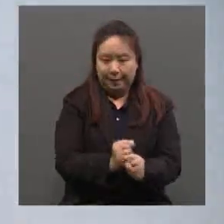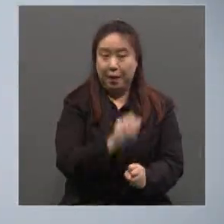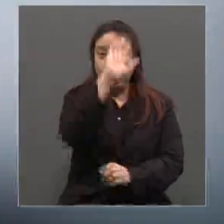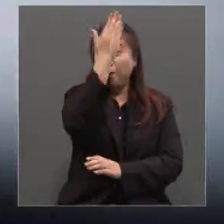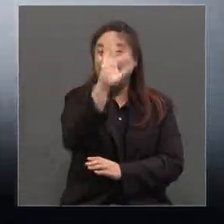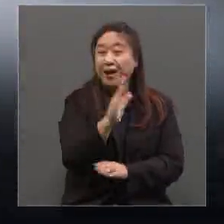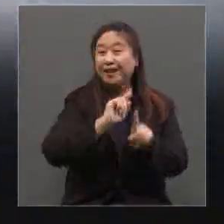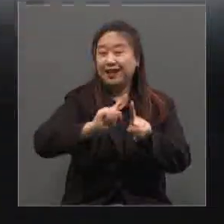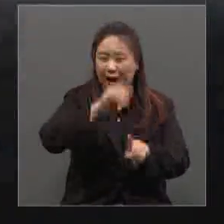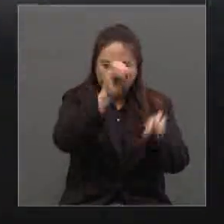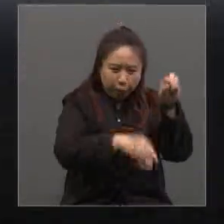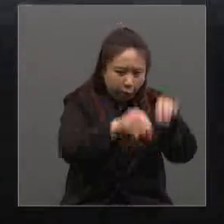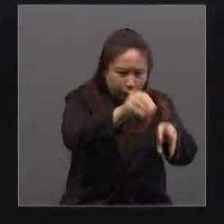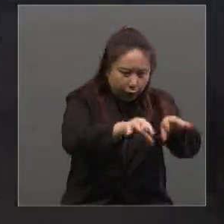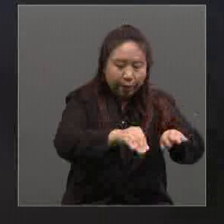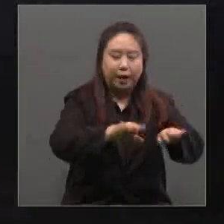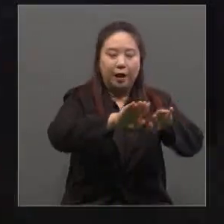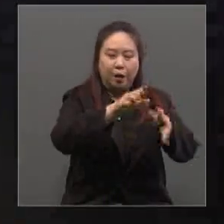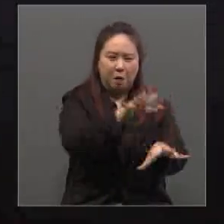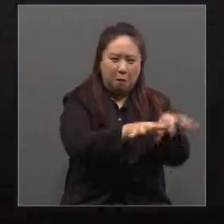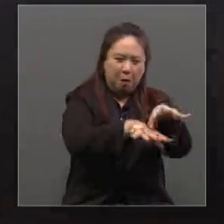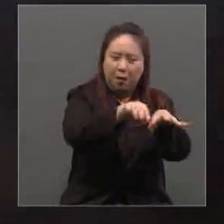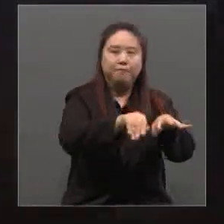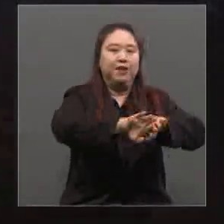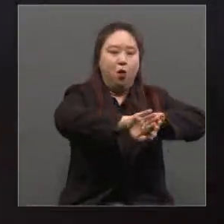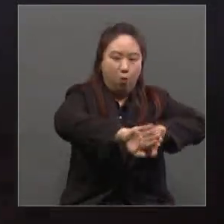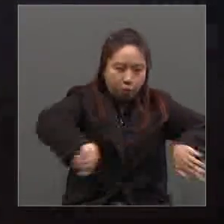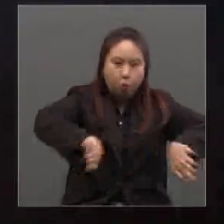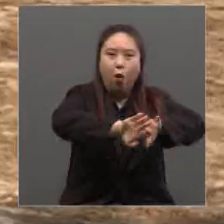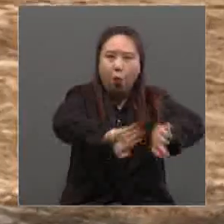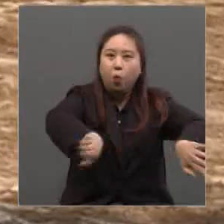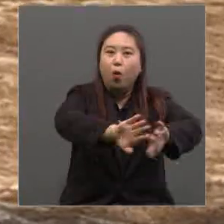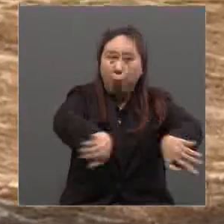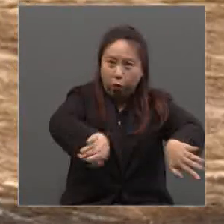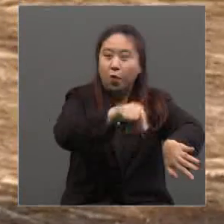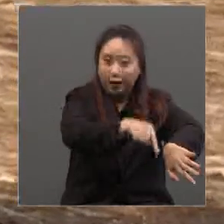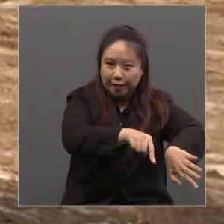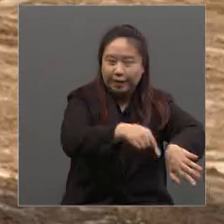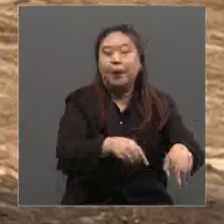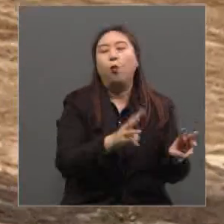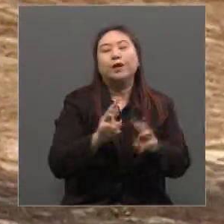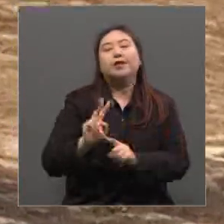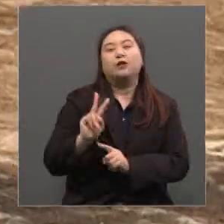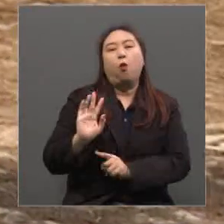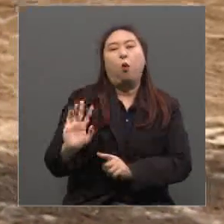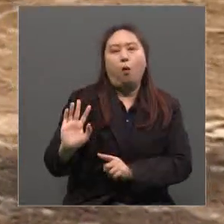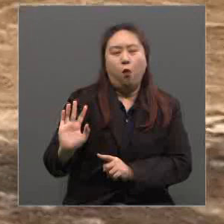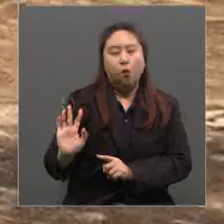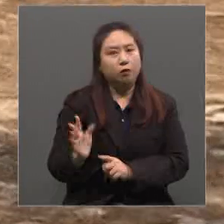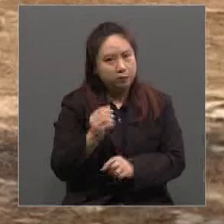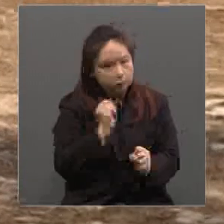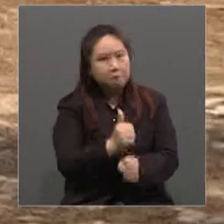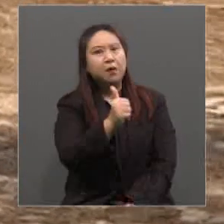ไฟซึ่งเป็นกลยุทธ์ในการดับไฟป่าด้วยการดับไฟทางอ้อมในวิธีที่2ของกลยุทธ์นี้นะคะซึ่งผู้ชมได้ผ